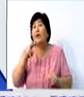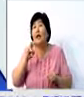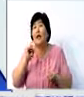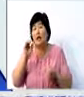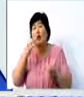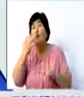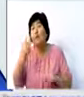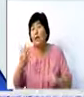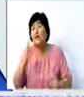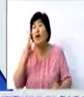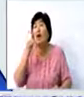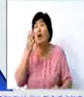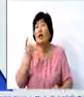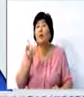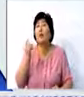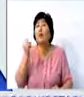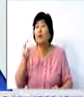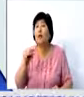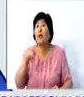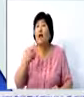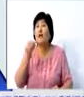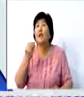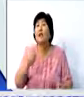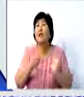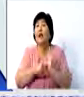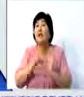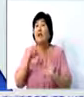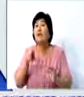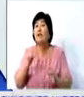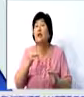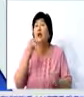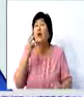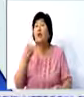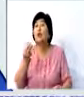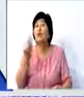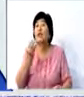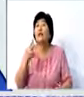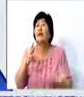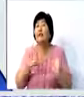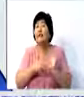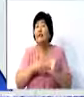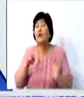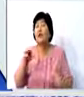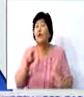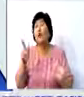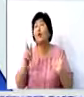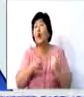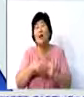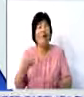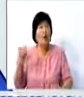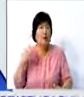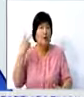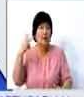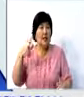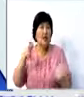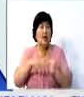мектептеріне 5, Қармақшы 11, Жалағашта 6, Сырдария ауданында 3, Шиеліге 8, Жаңаорғанда 7, Қызылордада